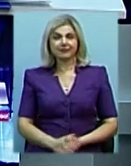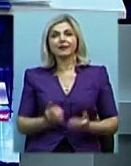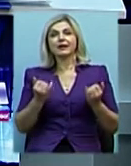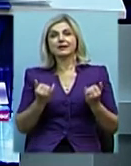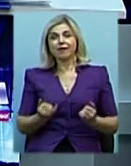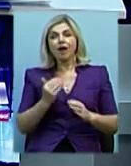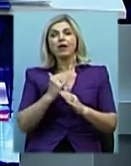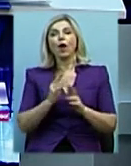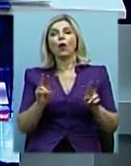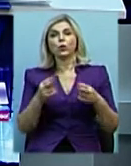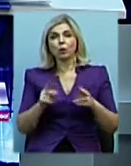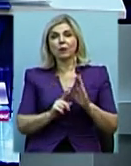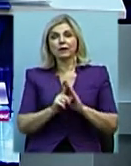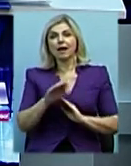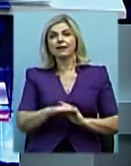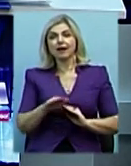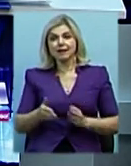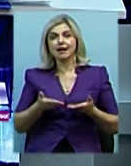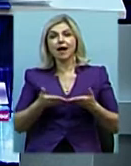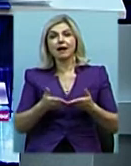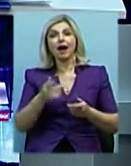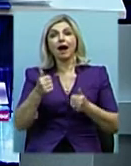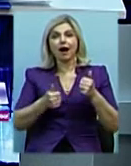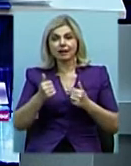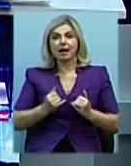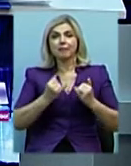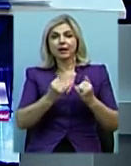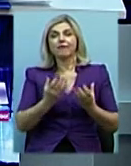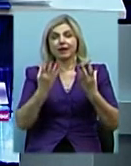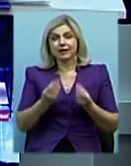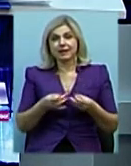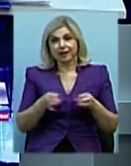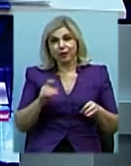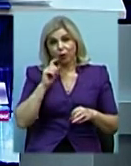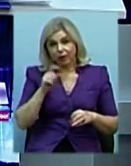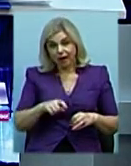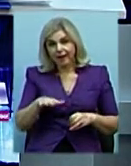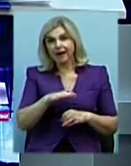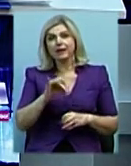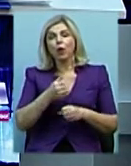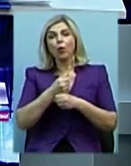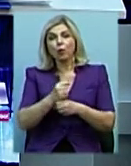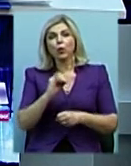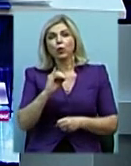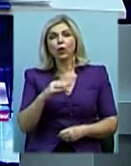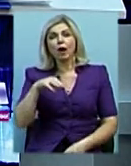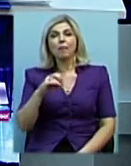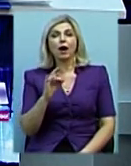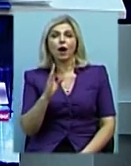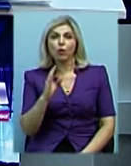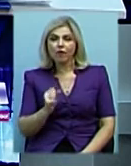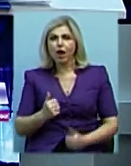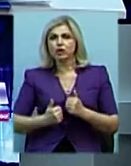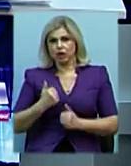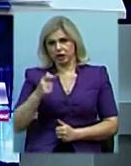Сьогодні в яхт-клубі стартувала дитяча регата, присвячена Дню Незалежності України та на Кубок Юрія Макарова, почесного